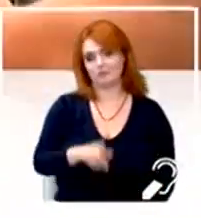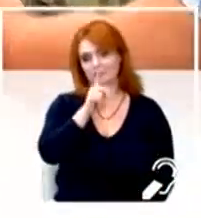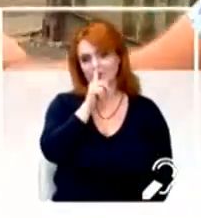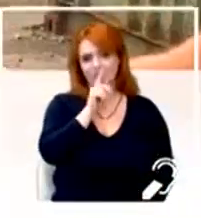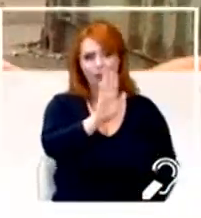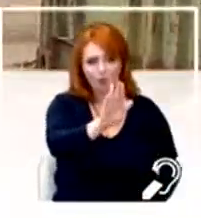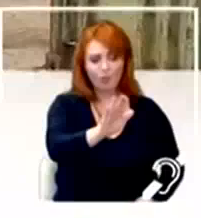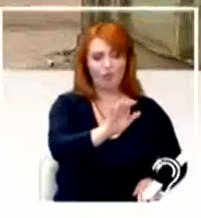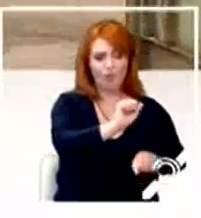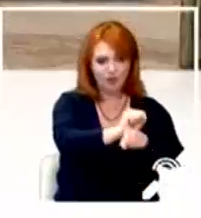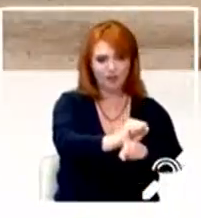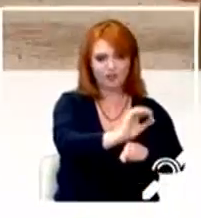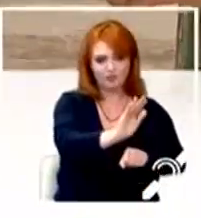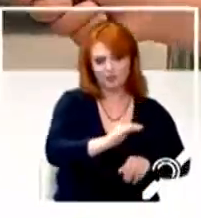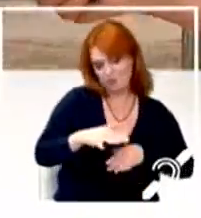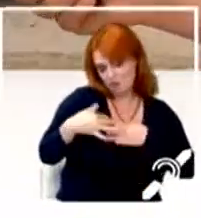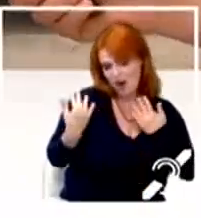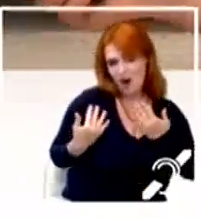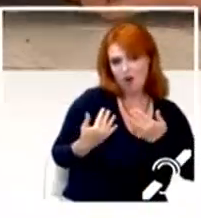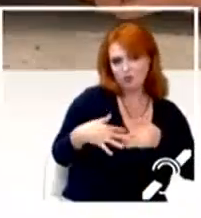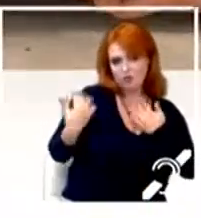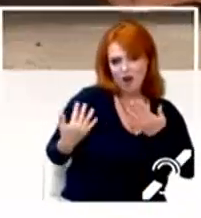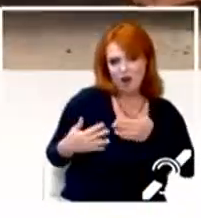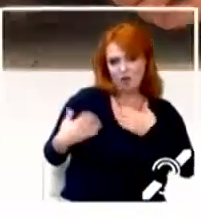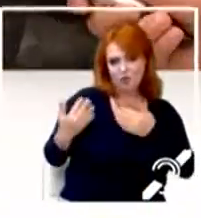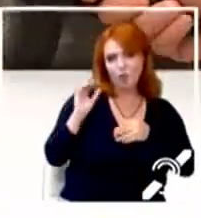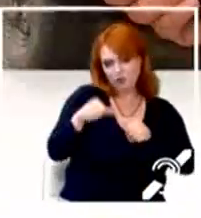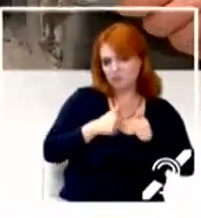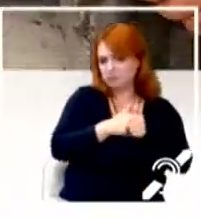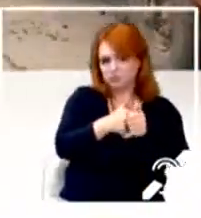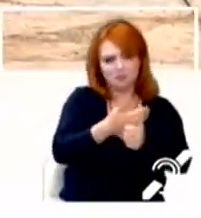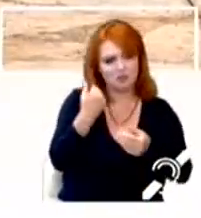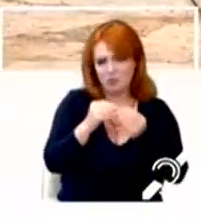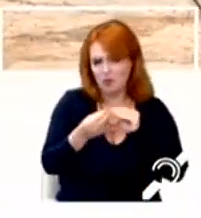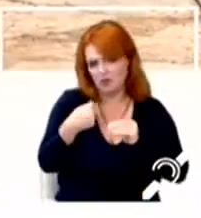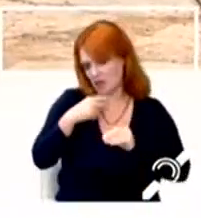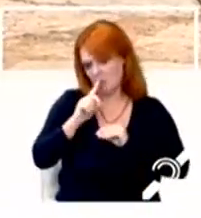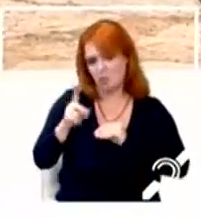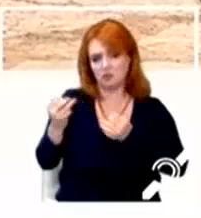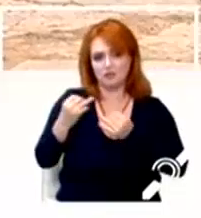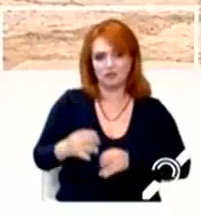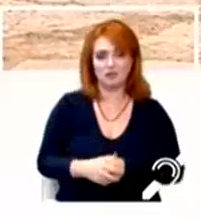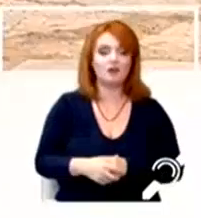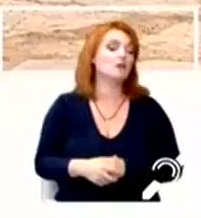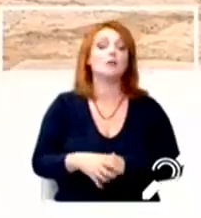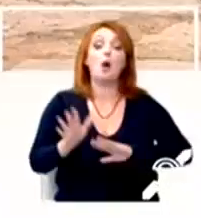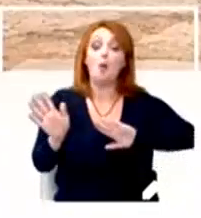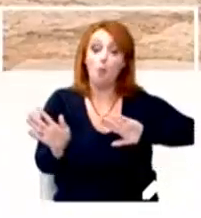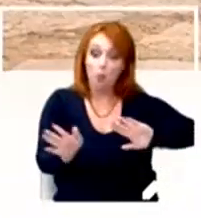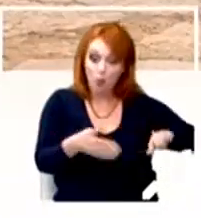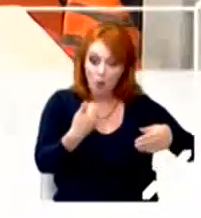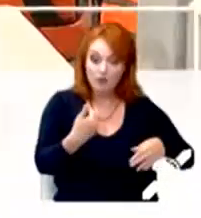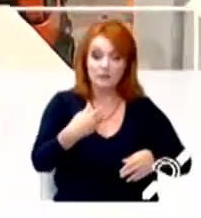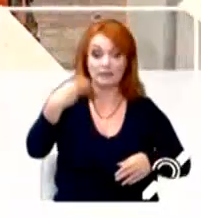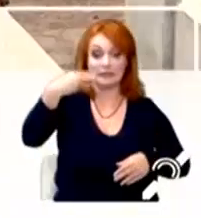Stați un pic pe loc să discutăm și noi. Un interviu, puteți să-mi luați pe mine, dar nu vă dau niciun interviu. Coincidență sau nu, însă, după